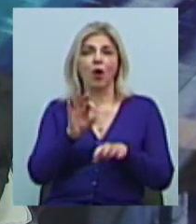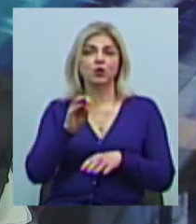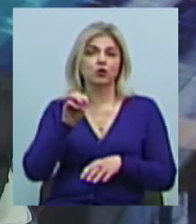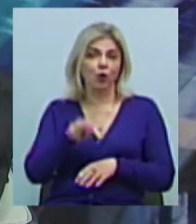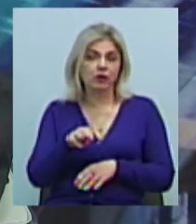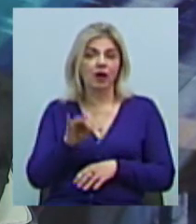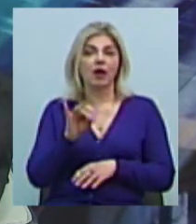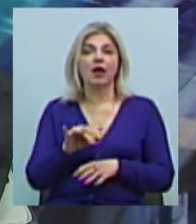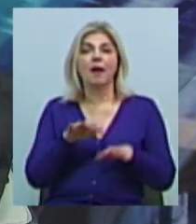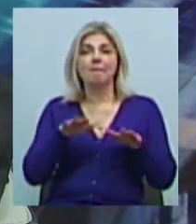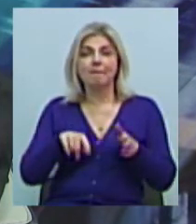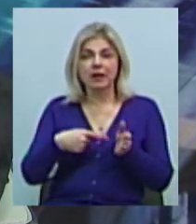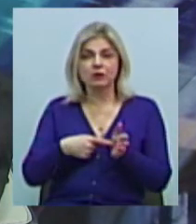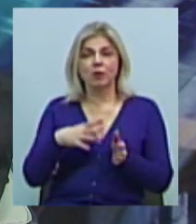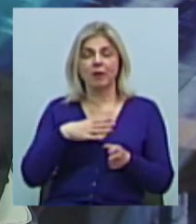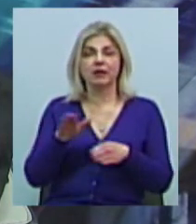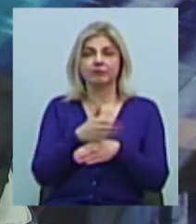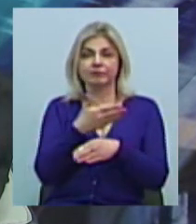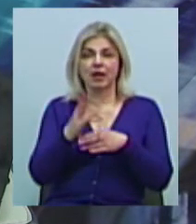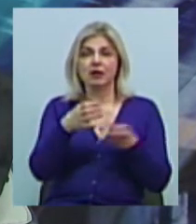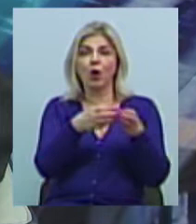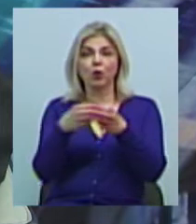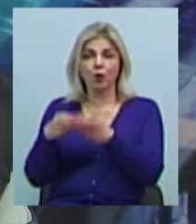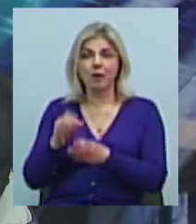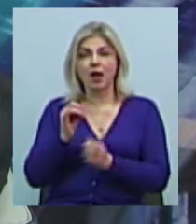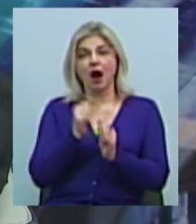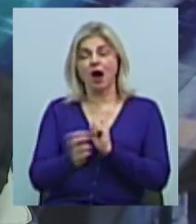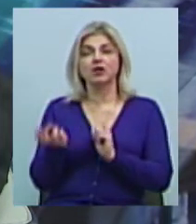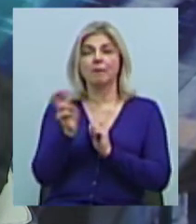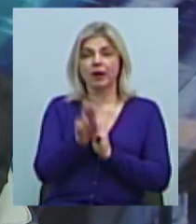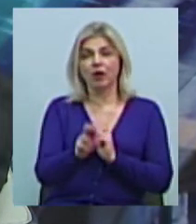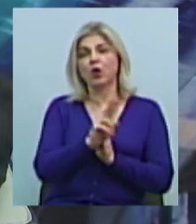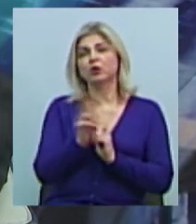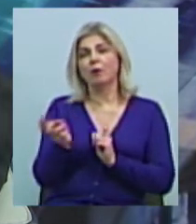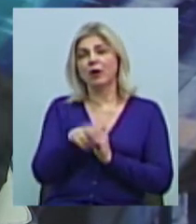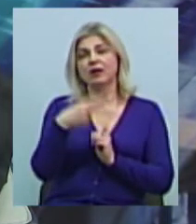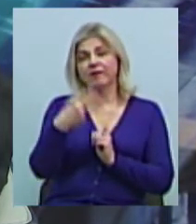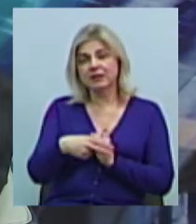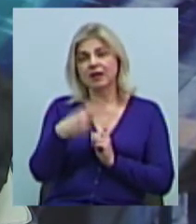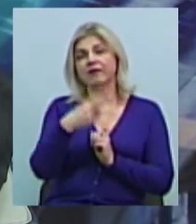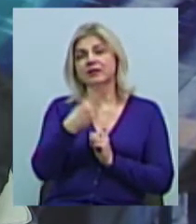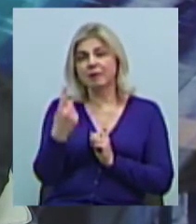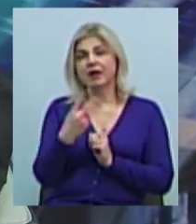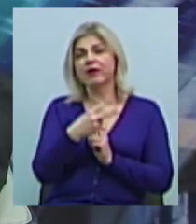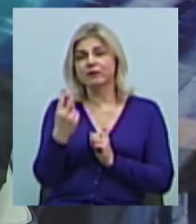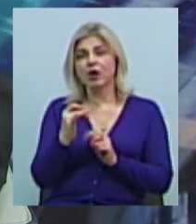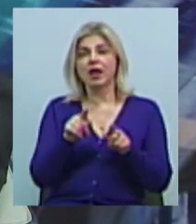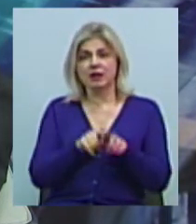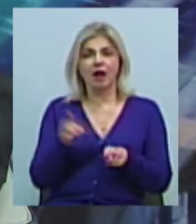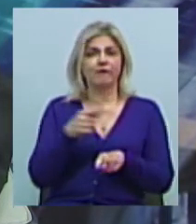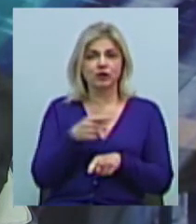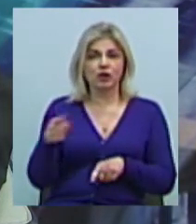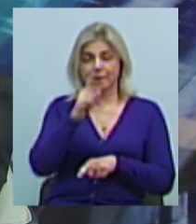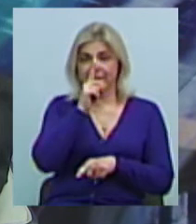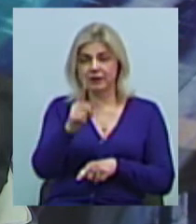на групи, і кожна група візитувала саме в свій день. Хтось приходив там 20-го числа, хтось 21-го, 22-го, і так на протязі місяця це